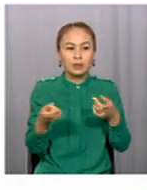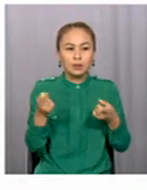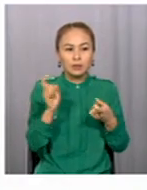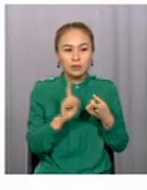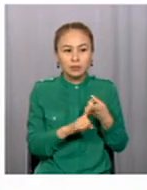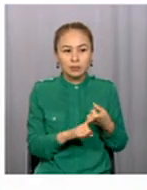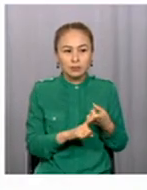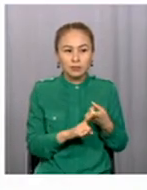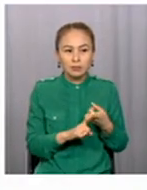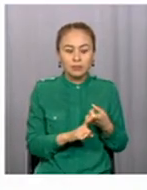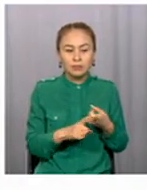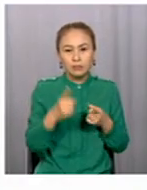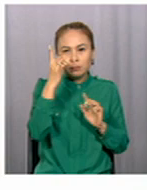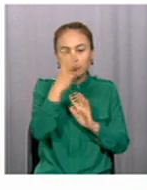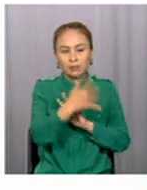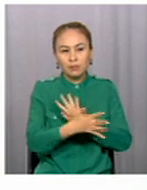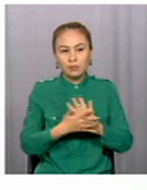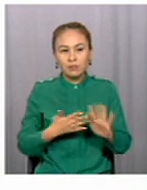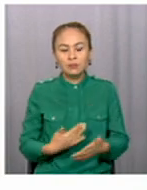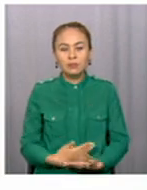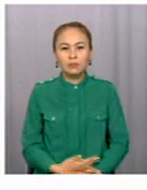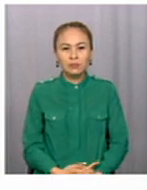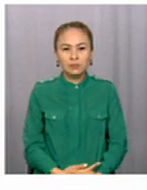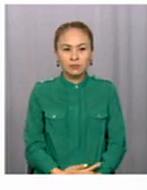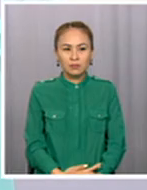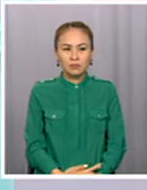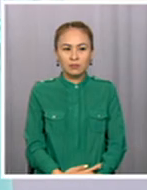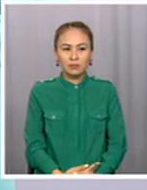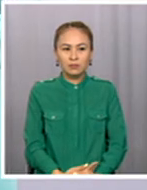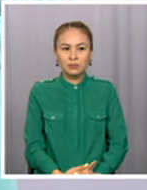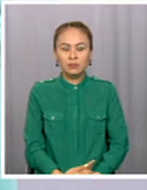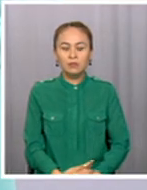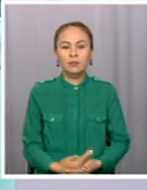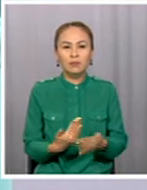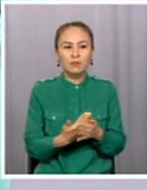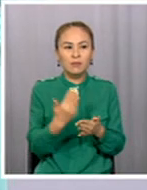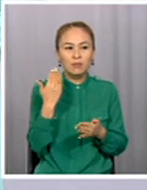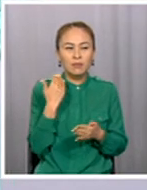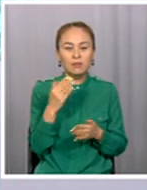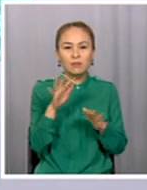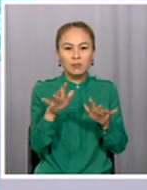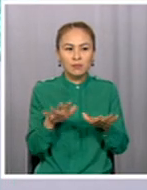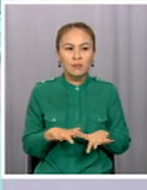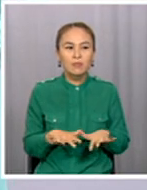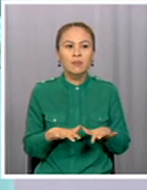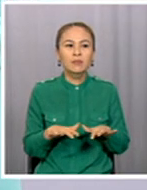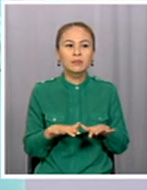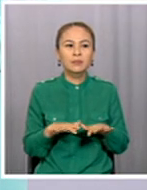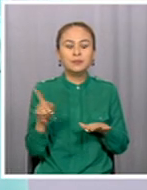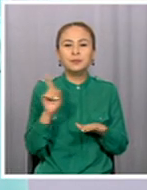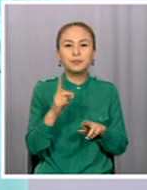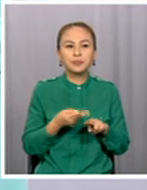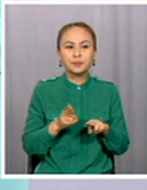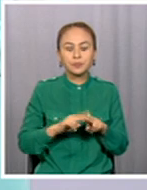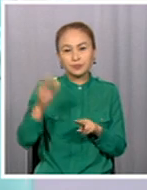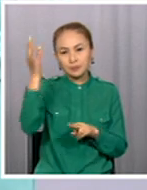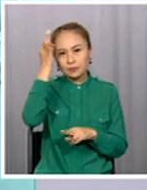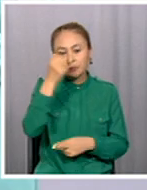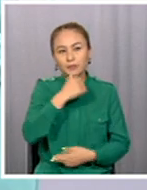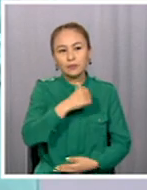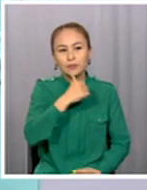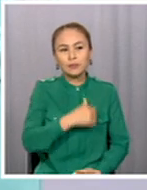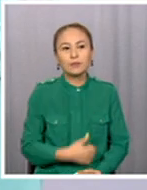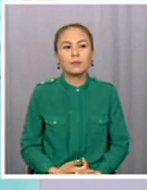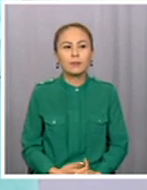ғылыми-техникалық прогресспен байланысты екенін түсінесің. Алдымен дербес компьютердің не екенін есімізге түсіріп